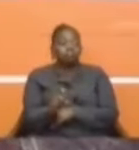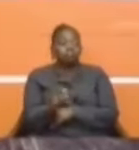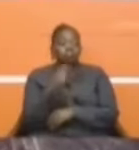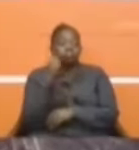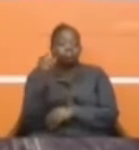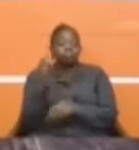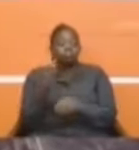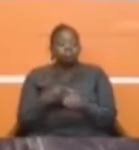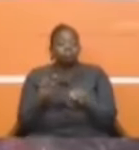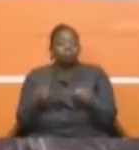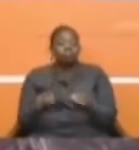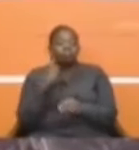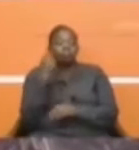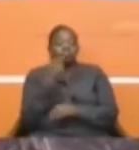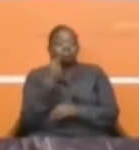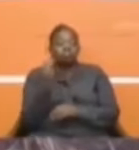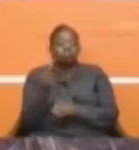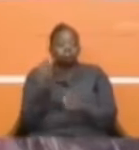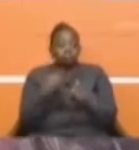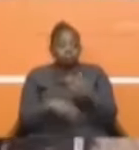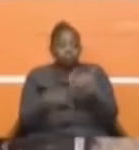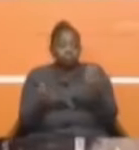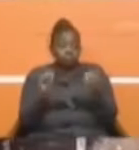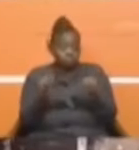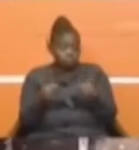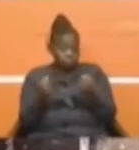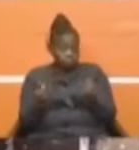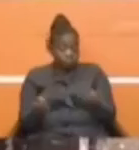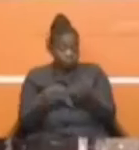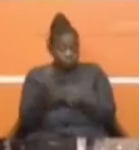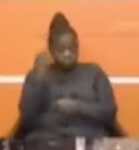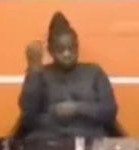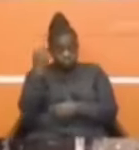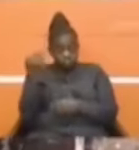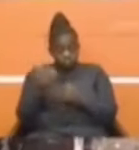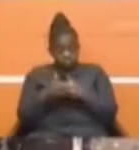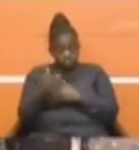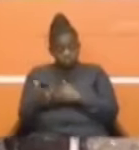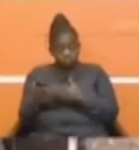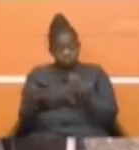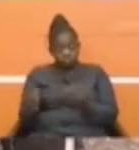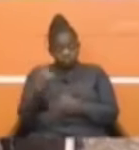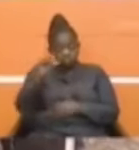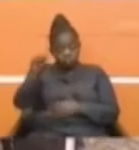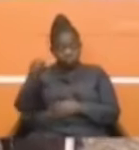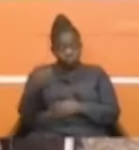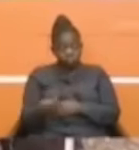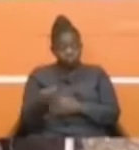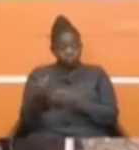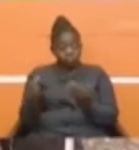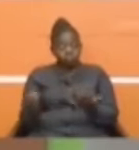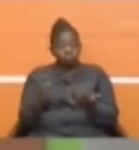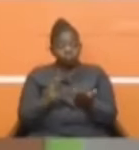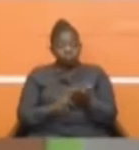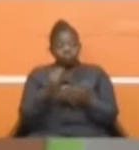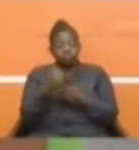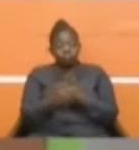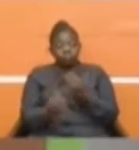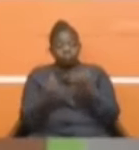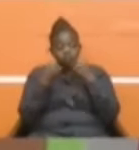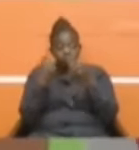abaamujja baamujjayo ngaani yabagambako nti yetasobola kyokka mukooti omulamuzi omusa akwongeze okutuusa nga mwenda omwezi ogwokutono tubala okutegeezebwa